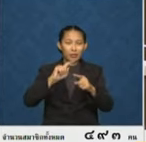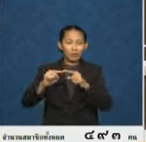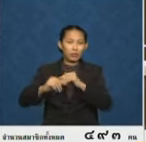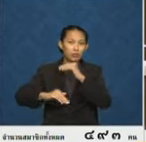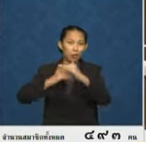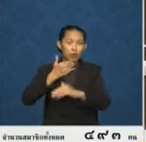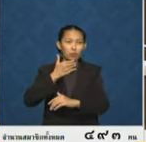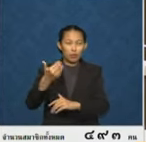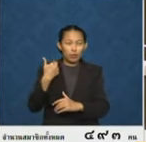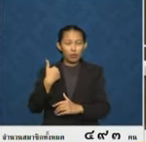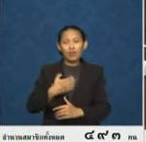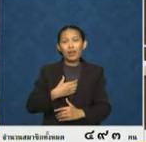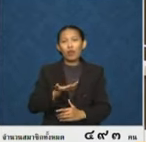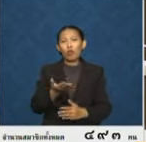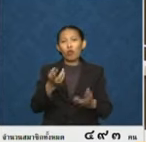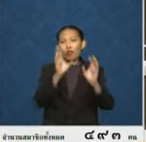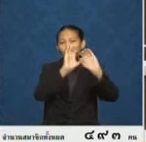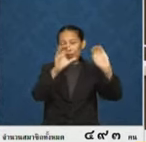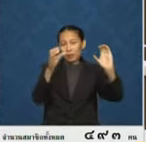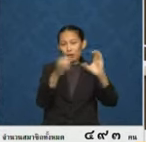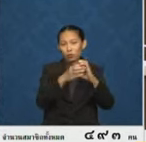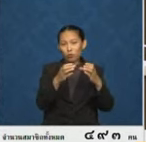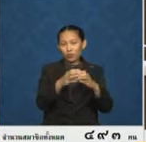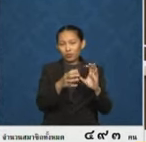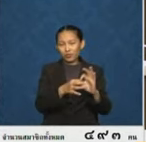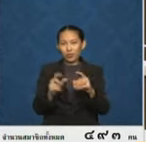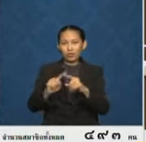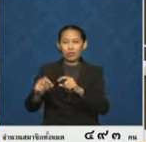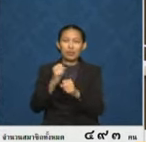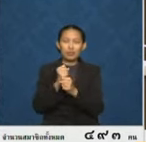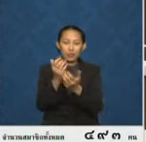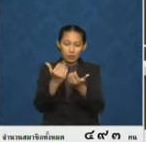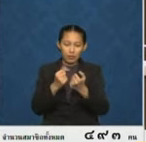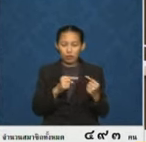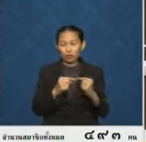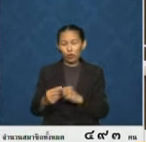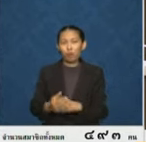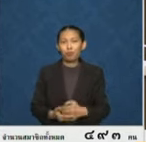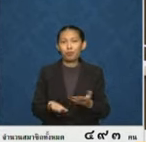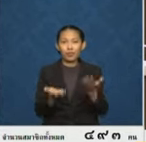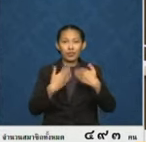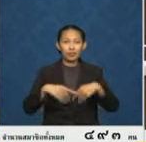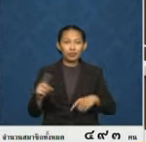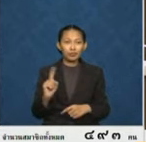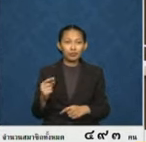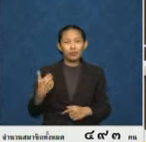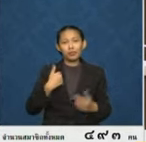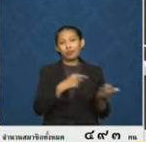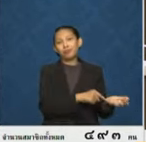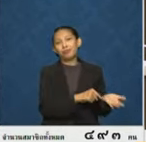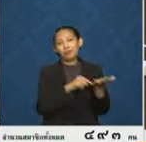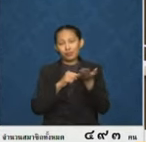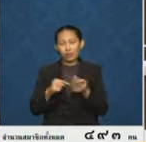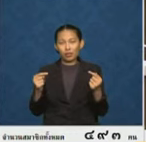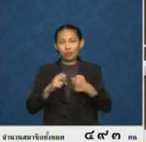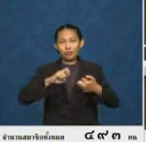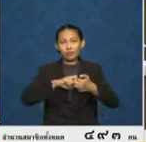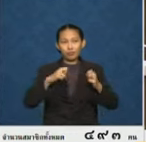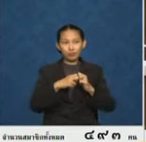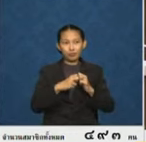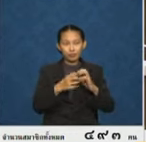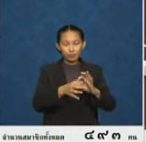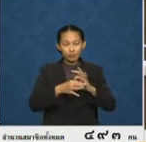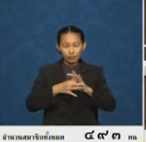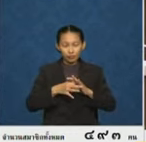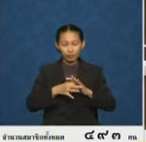ยั่งยืนครับจึงขอให้รัฐบาลและหน่วยงานที่เกี่ยวข้องได้รับไปดำเนินการด้วยครับเรื่องต่อมาครับผมได้รับหนังสือสือร้องเรียนจากปัญหาความเดือดร้อนและความ